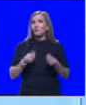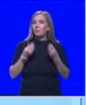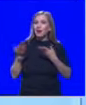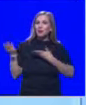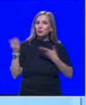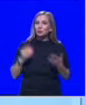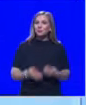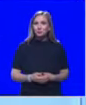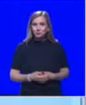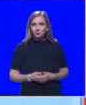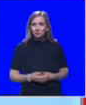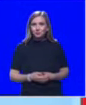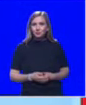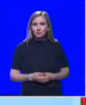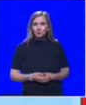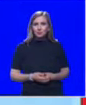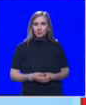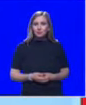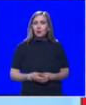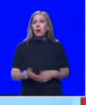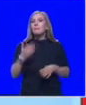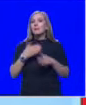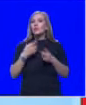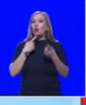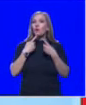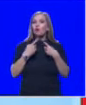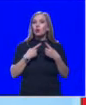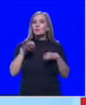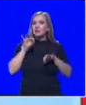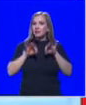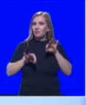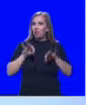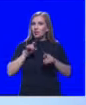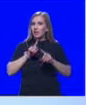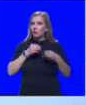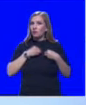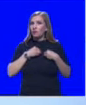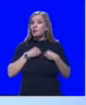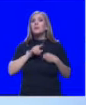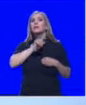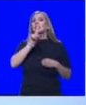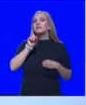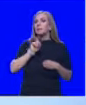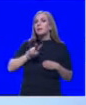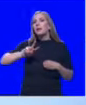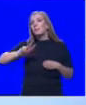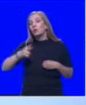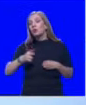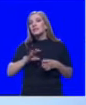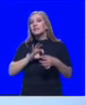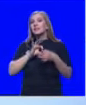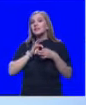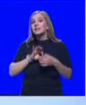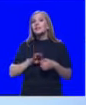добре дошъл. Здравейте. Господин Каракачанов. Но преди да си говорим за вота на недоверие, ще ви попитам нещо свързано с